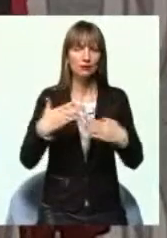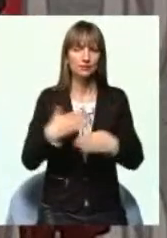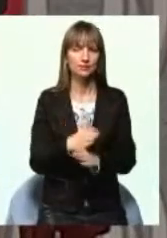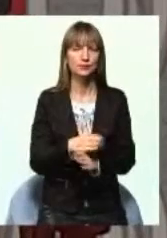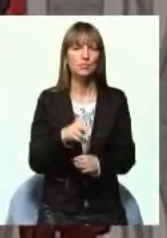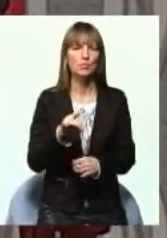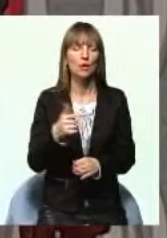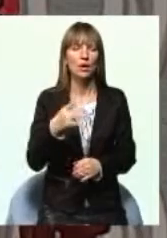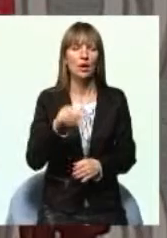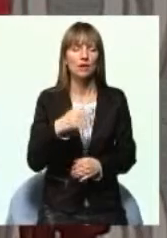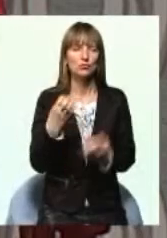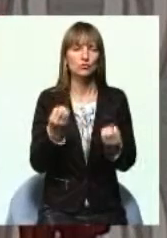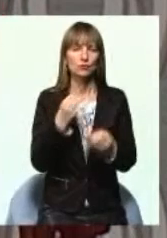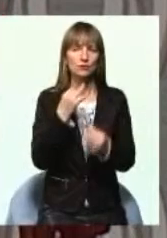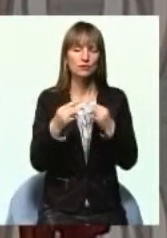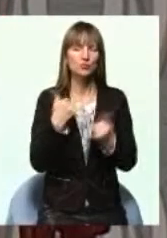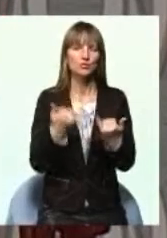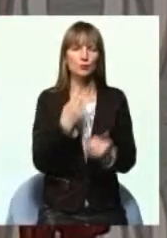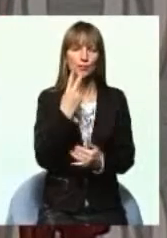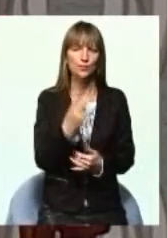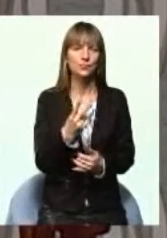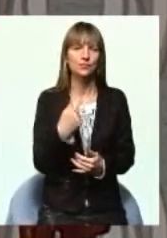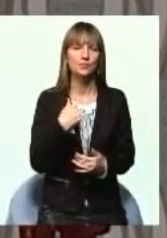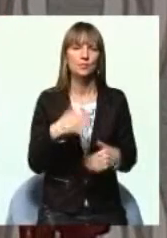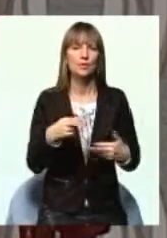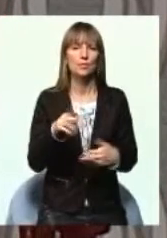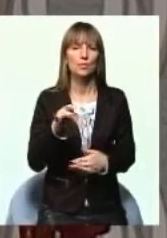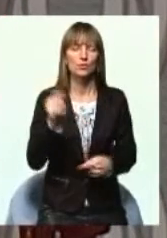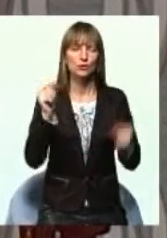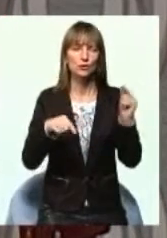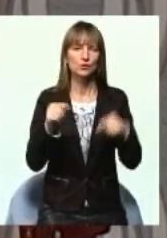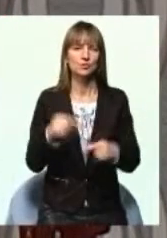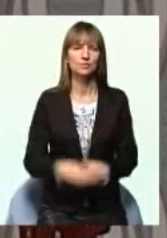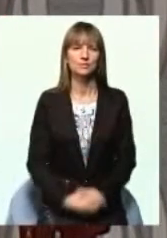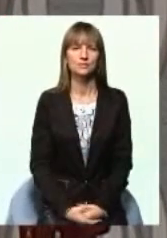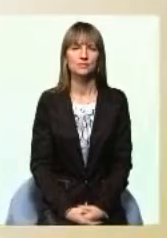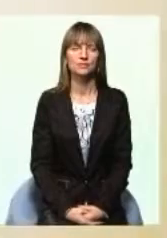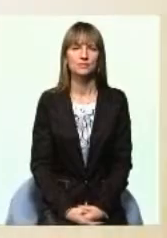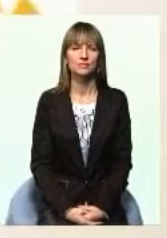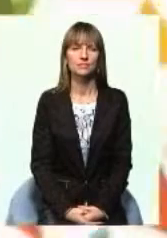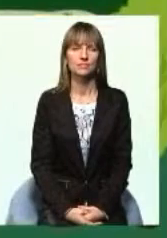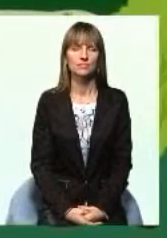про град мы еще поговорим, а зараз давайте я пропоную подивитися про дощ.